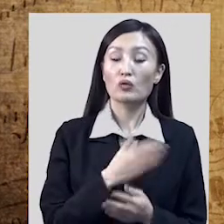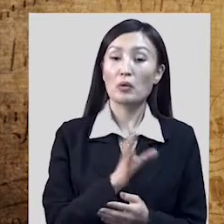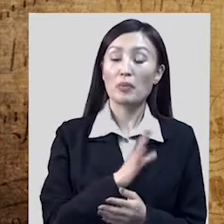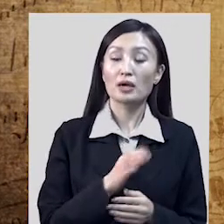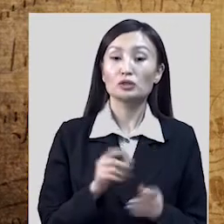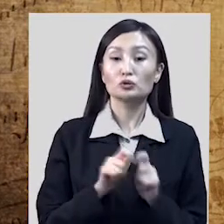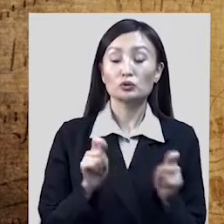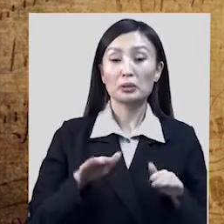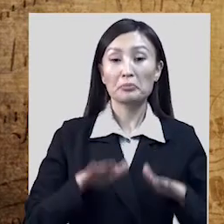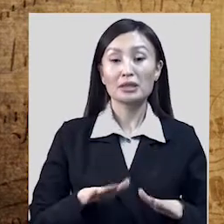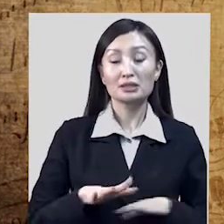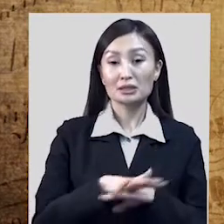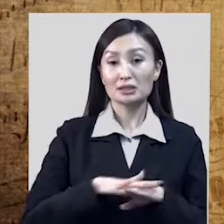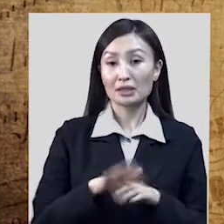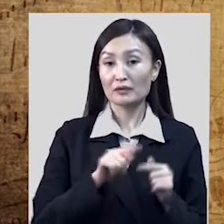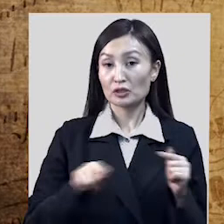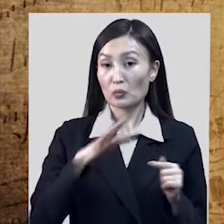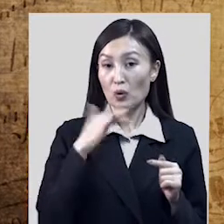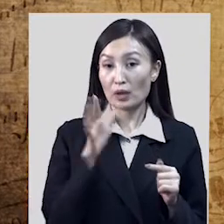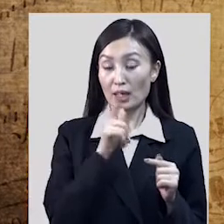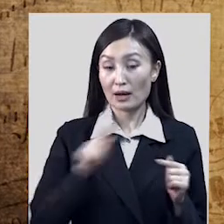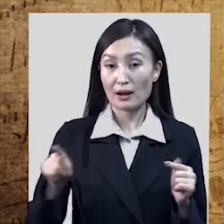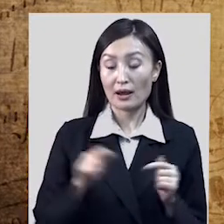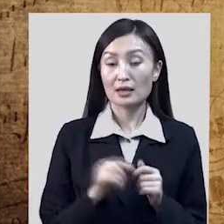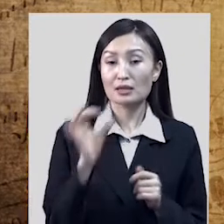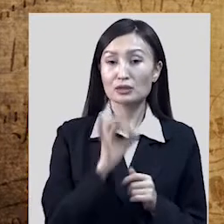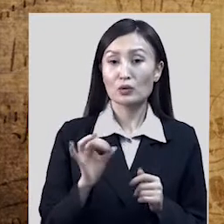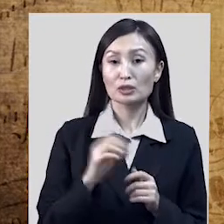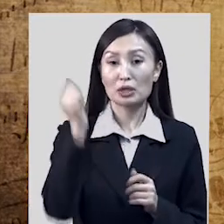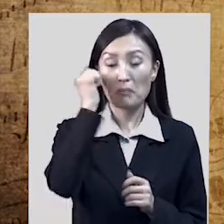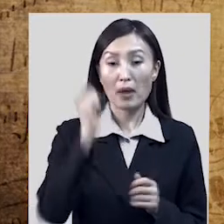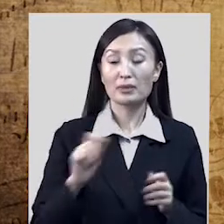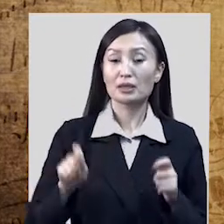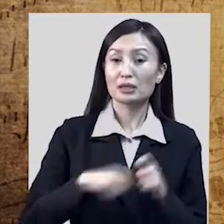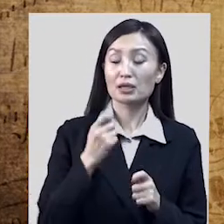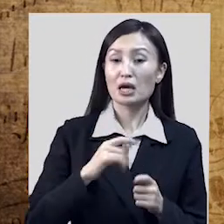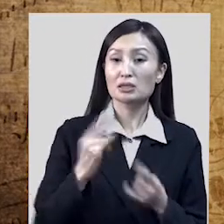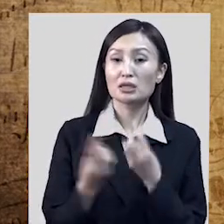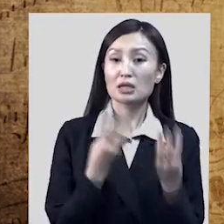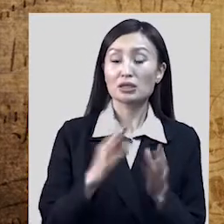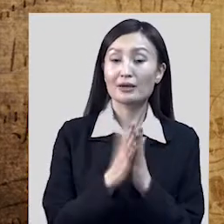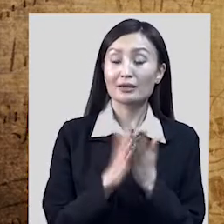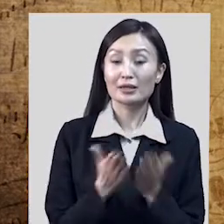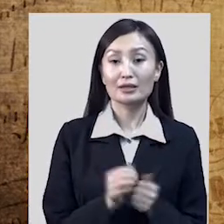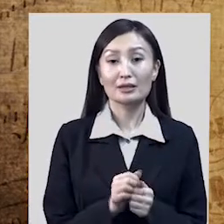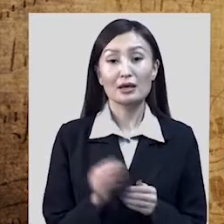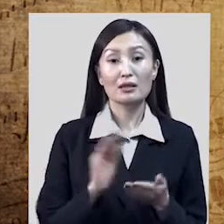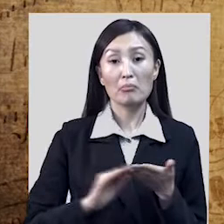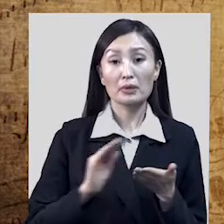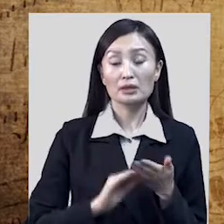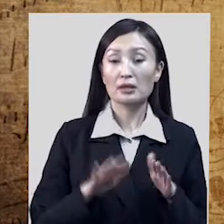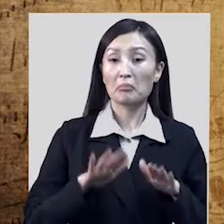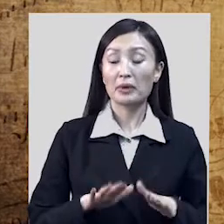местом населением в течение многих веков разрушили многие исторические памятники и сожгли книги и рукописи написаны